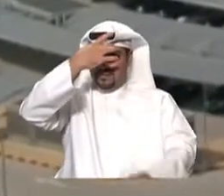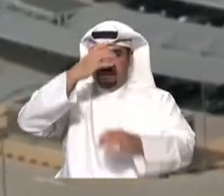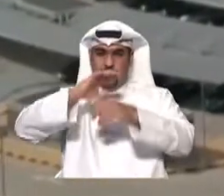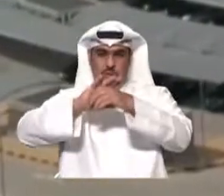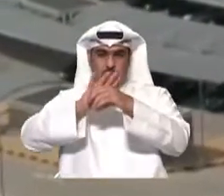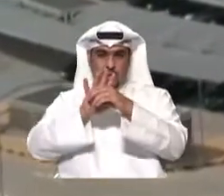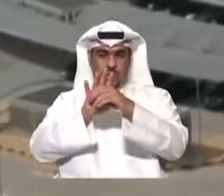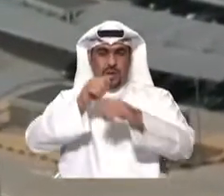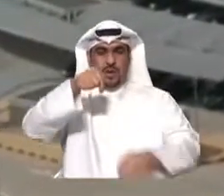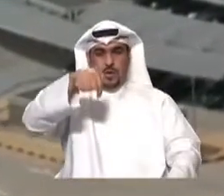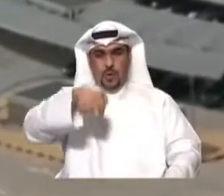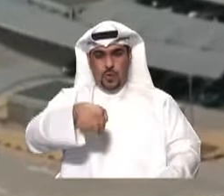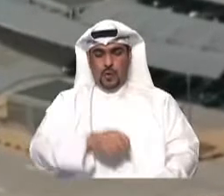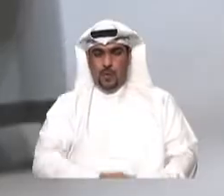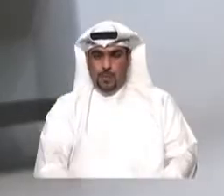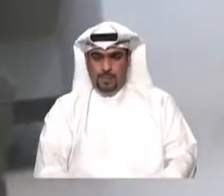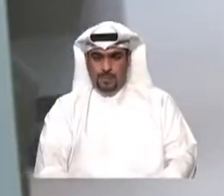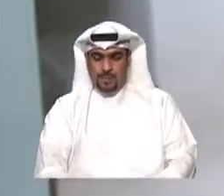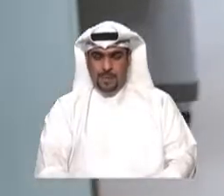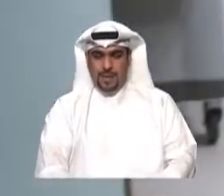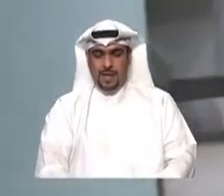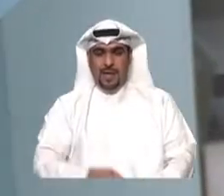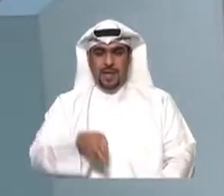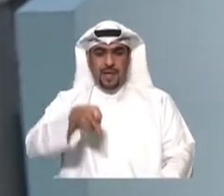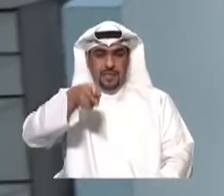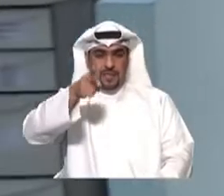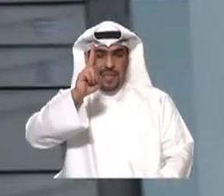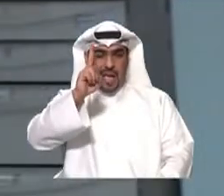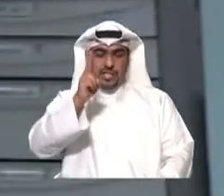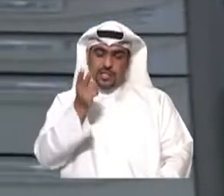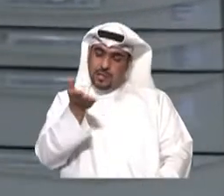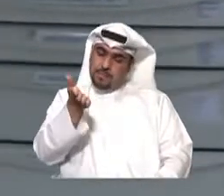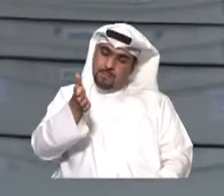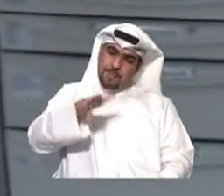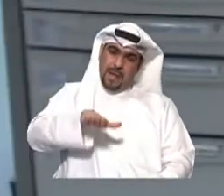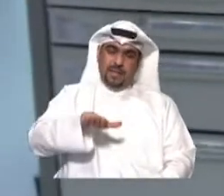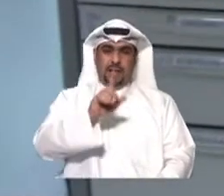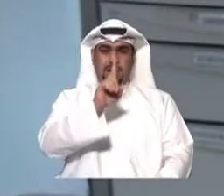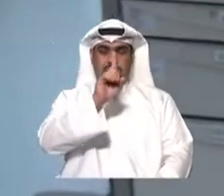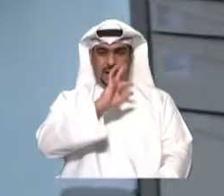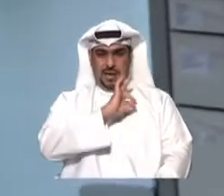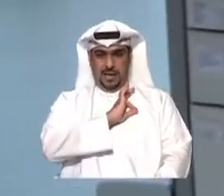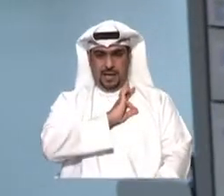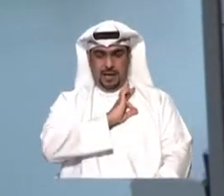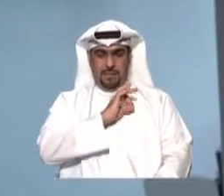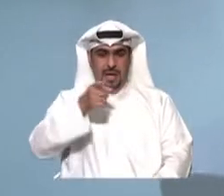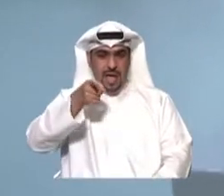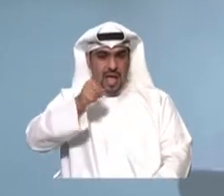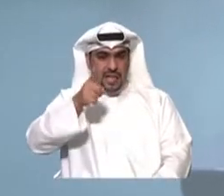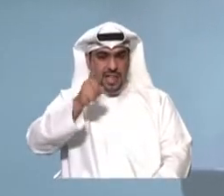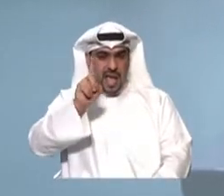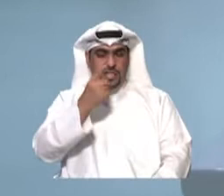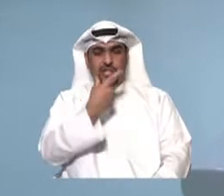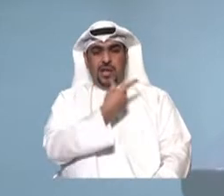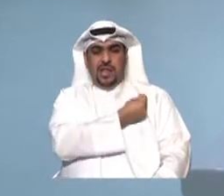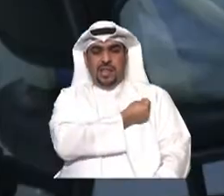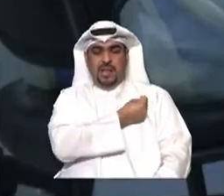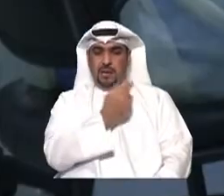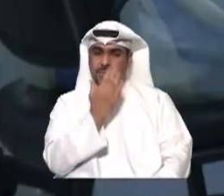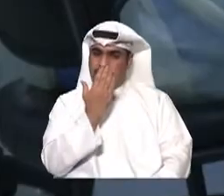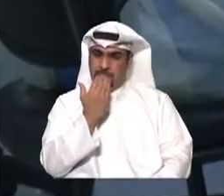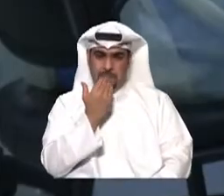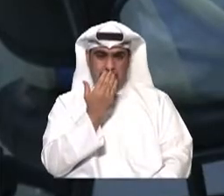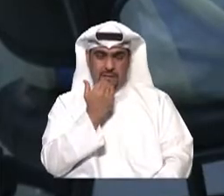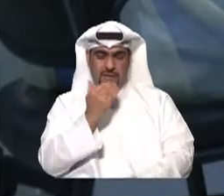24 الماضية، فيما سجلت 12 حالة وفاة، 11 منهم غير محصنين، ليصبح